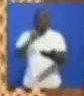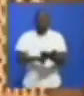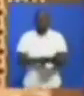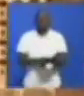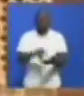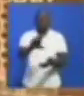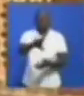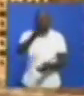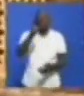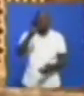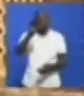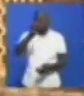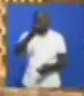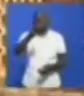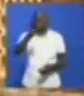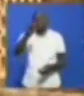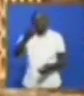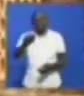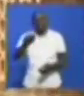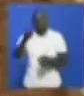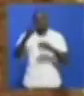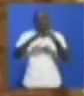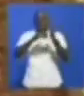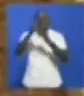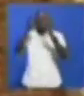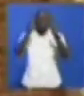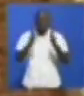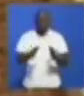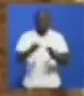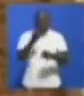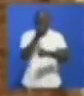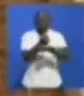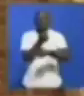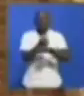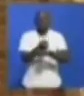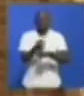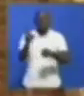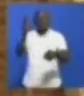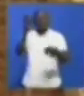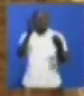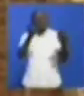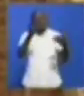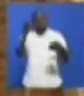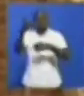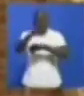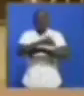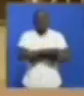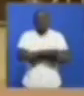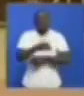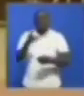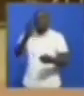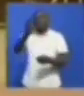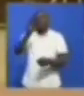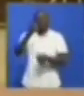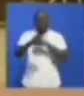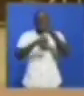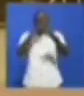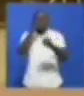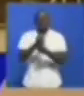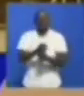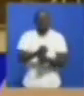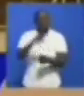la cité de Sia des bâtisses en pierre de taille qui datent de plus d'une cinquantaine d'années et qui tiennent